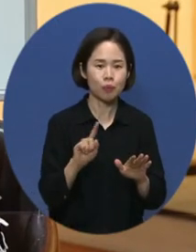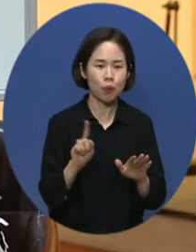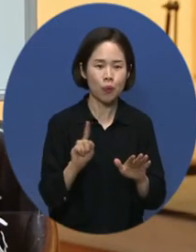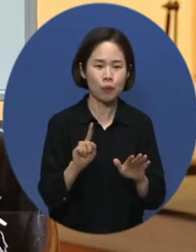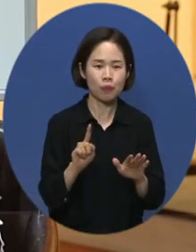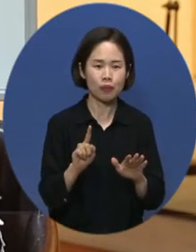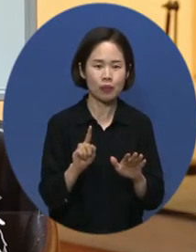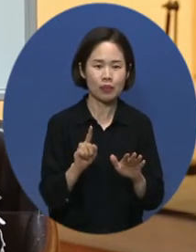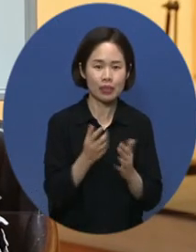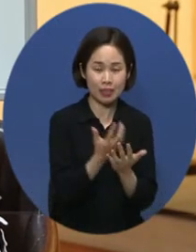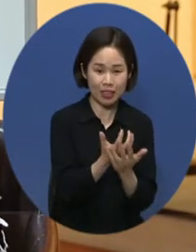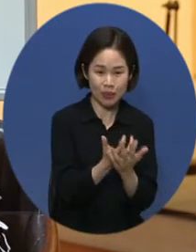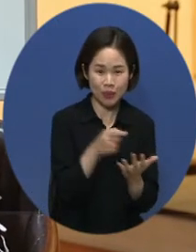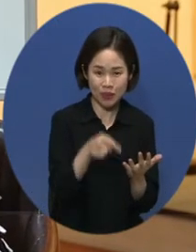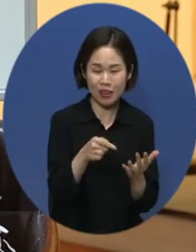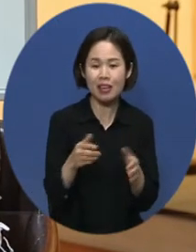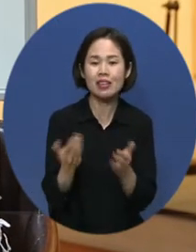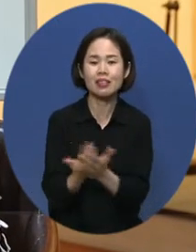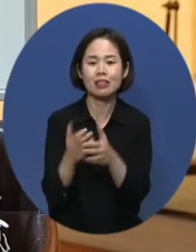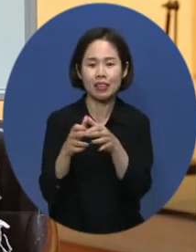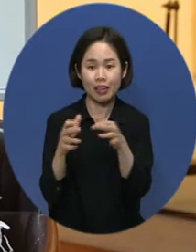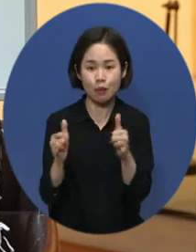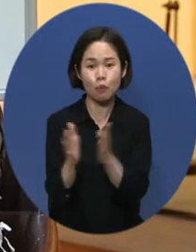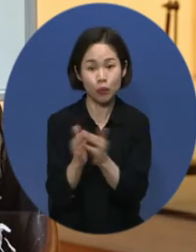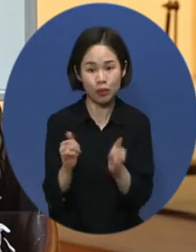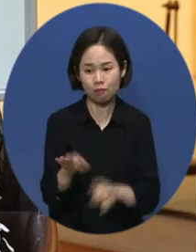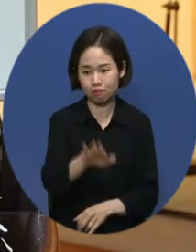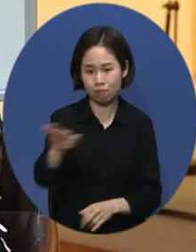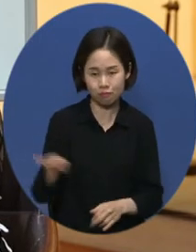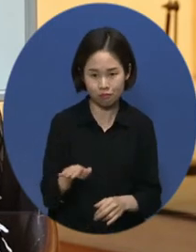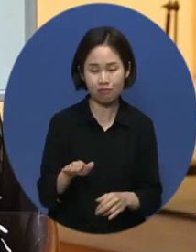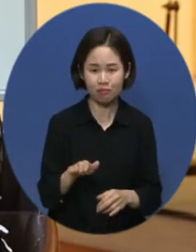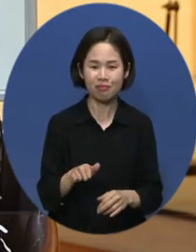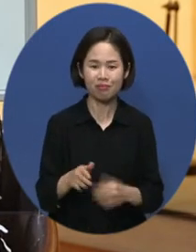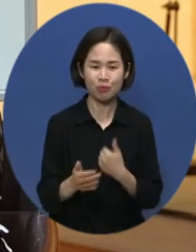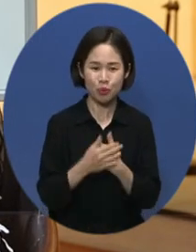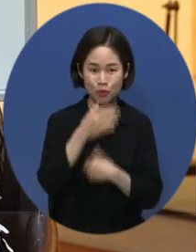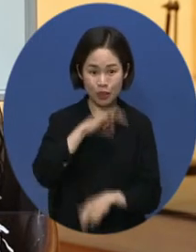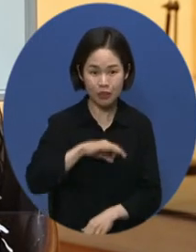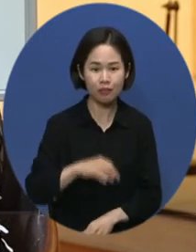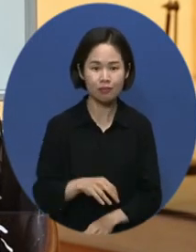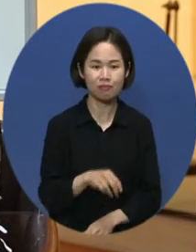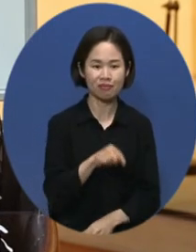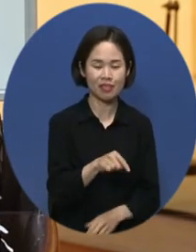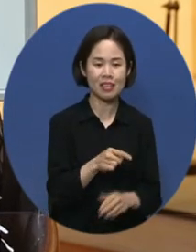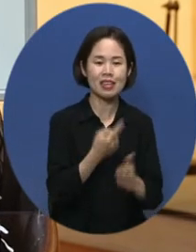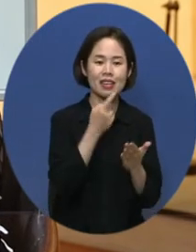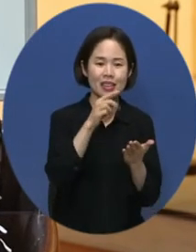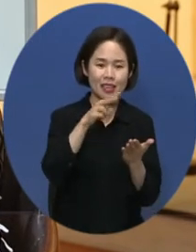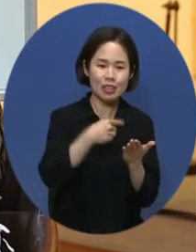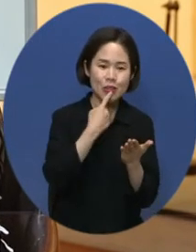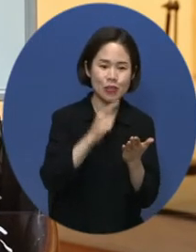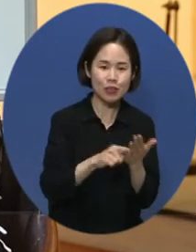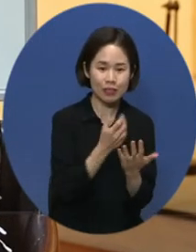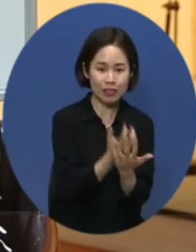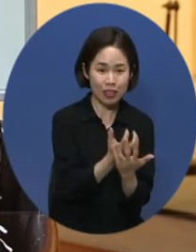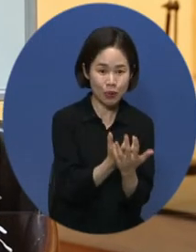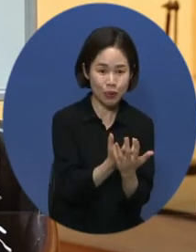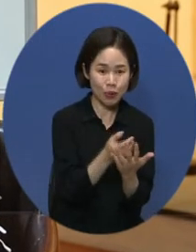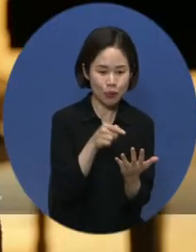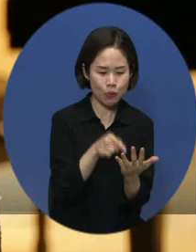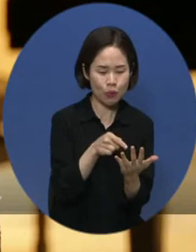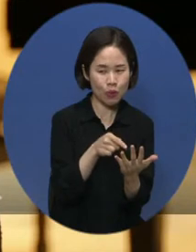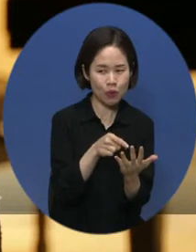이제 당사자들한테 물어봐야 되겠죠. 그렇지만 이 읽기 쉬운 자료라고 하는 그 의미에 대해서 다시 이제 우리가 되새겨 볼